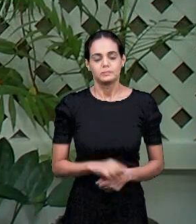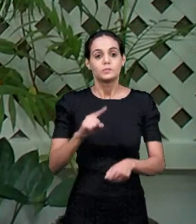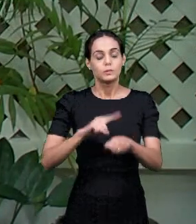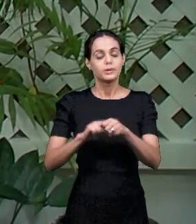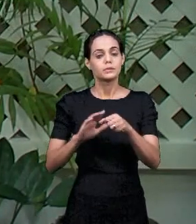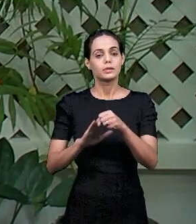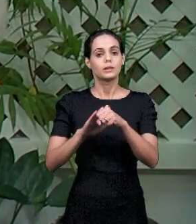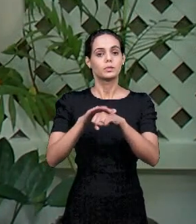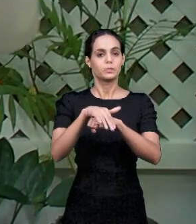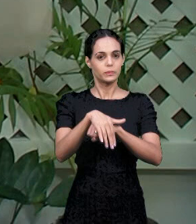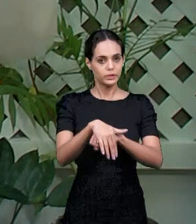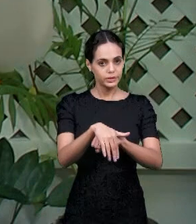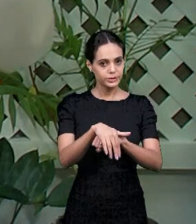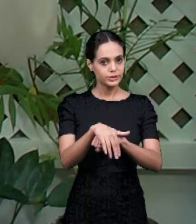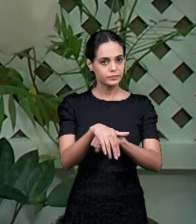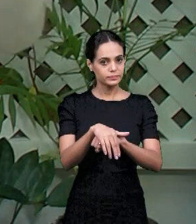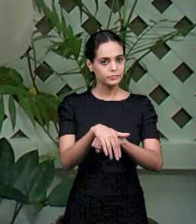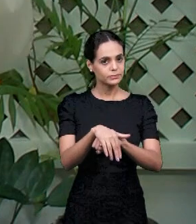on